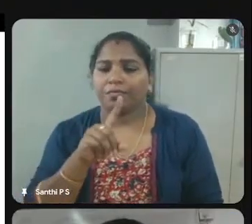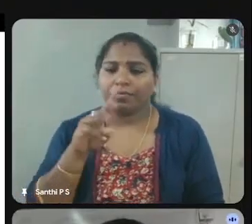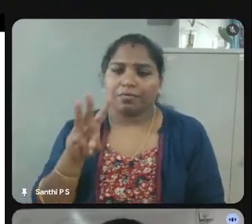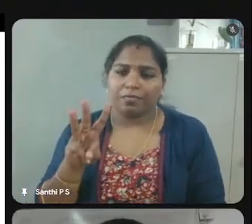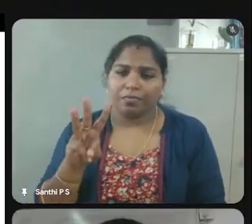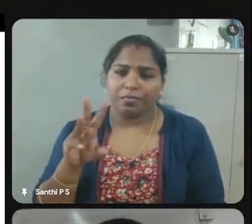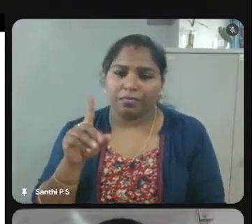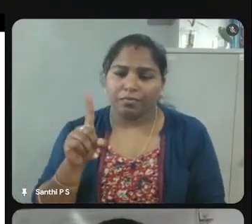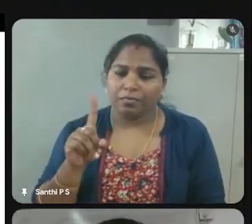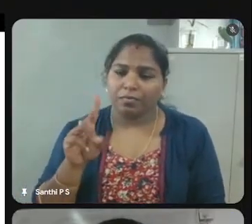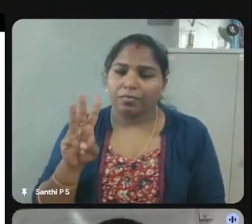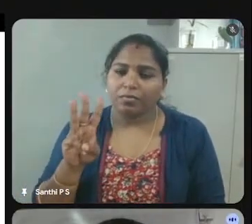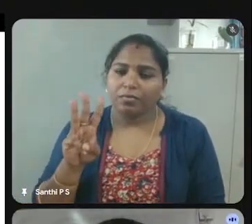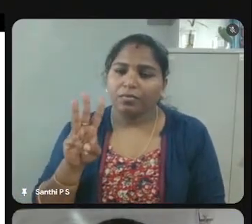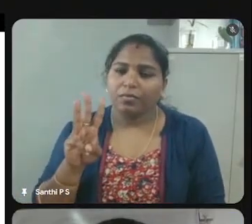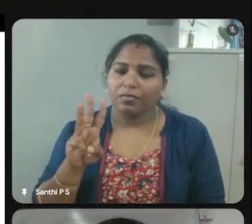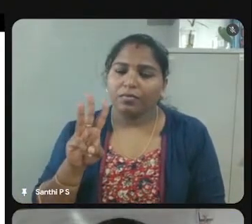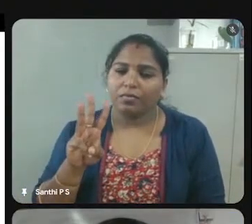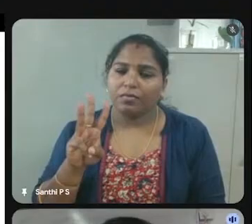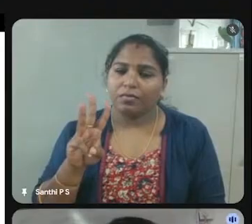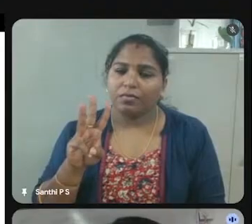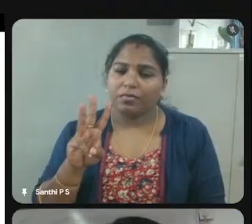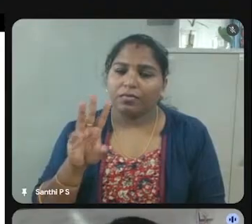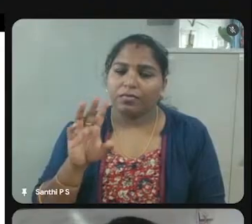ഹലോ, എത്ര വയസ്സുണ്ട് നോക്കിപ്പോ?